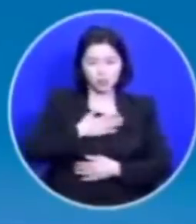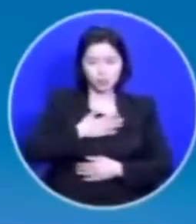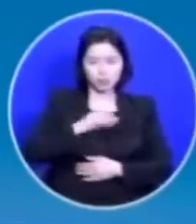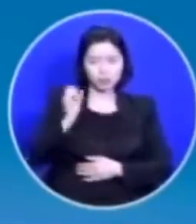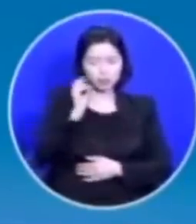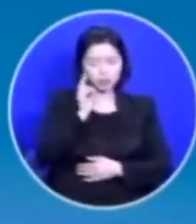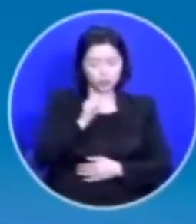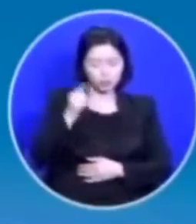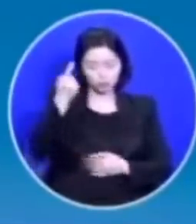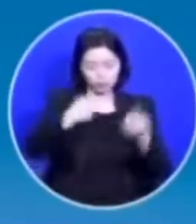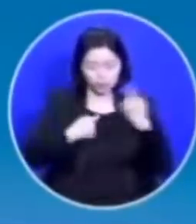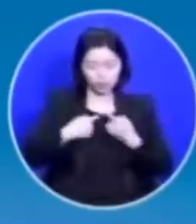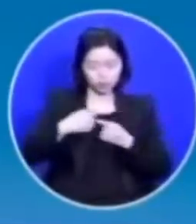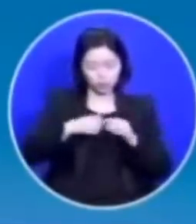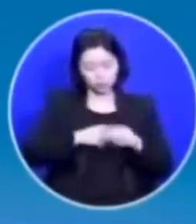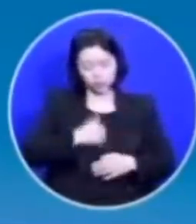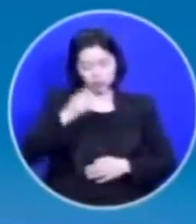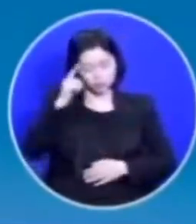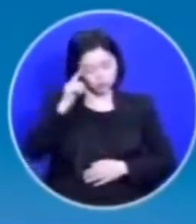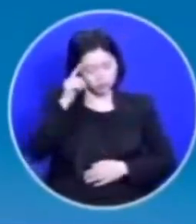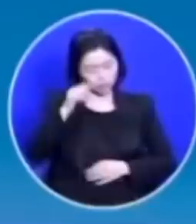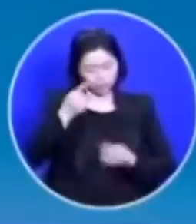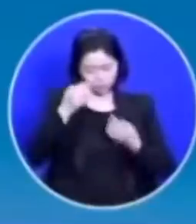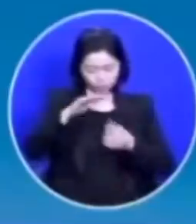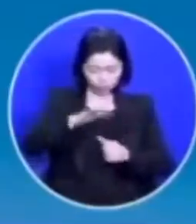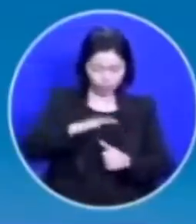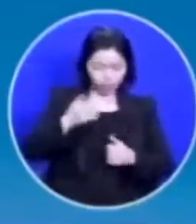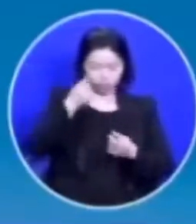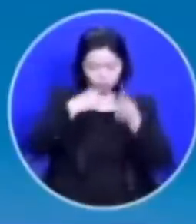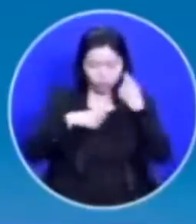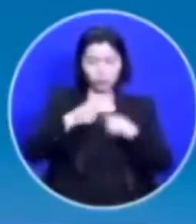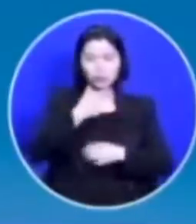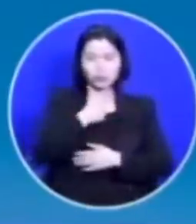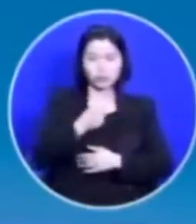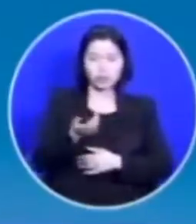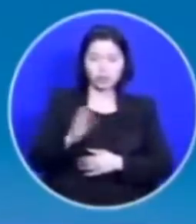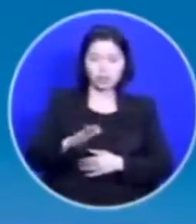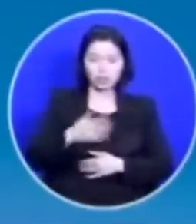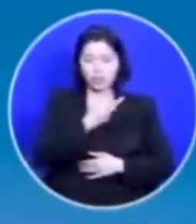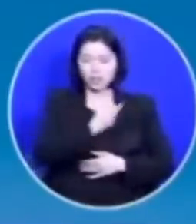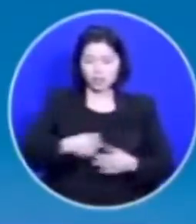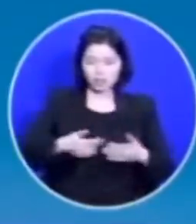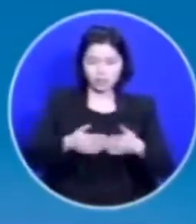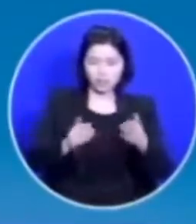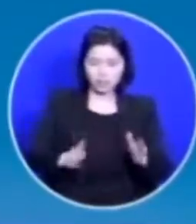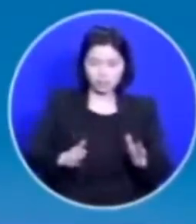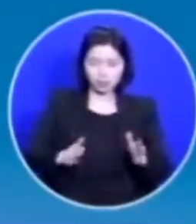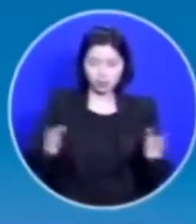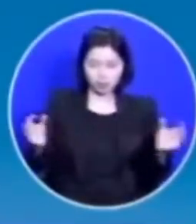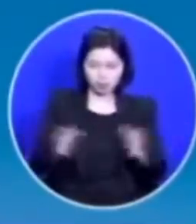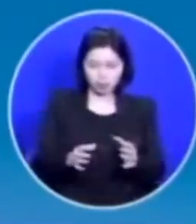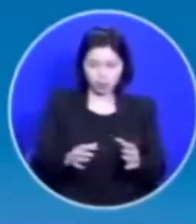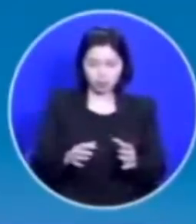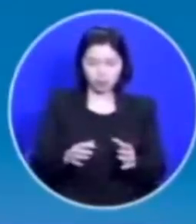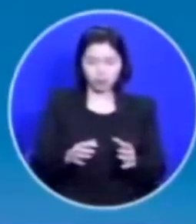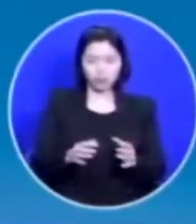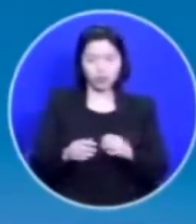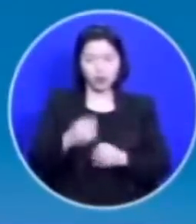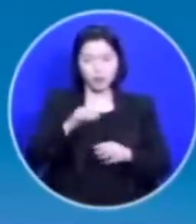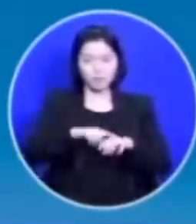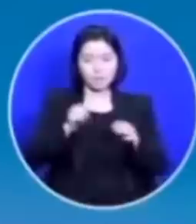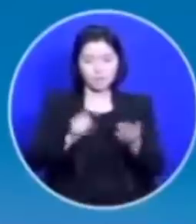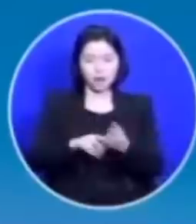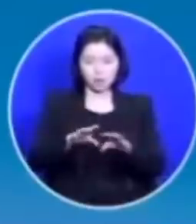상하고 스트레스에 눌려 울고 싶었습니다 그런데 오늘 제자반 모임에 참석하여 마음이 풀렸고 기쁨이